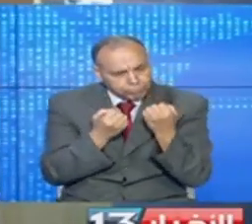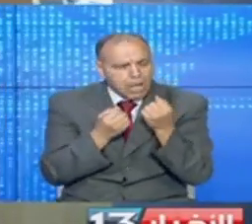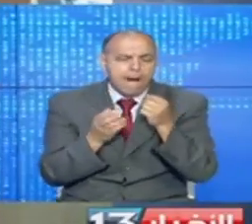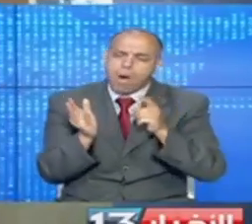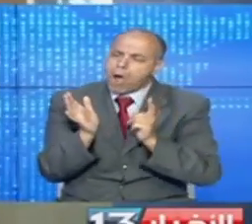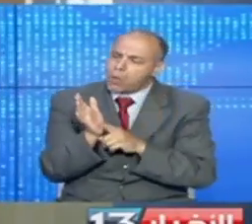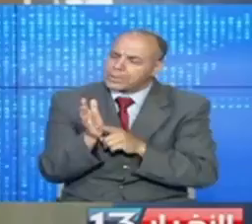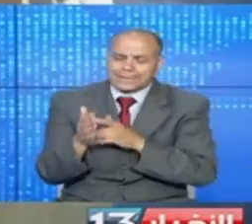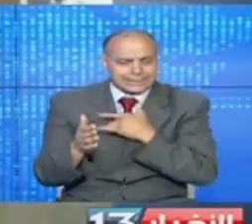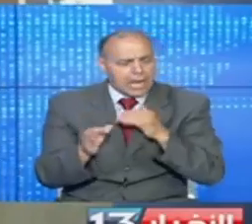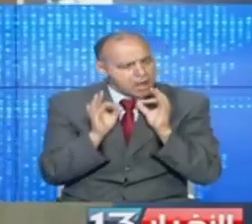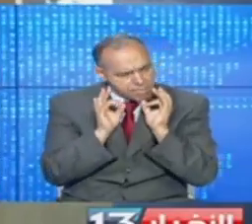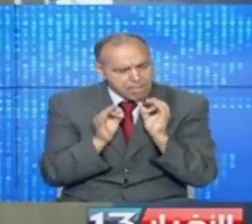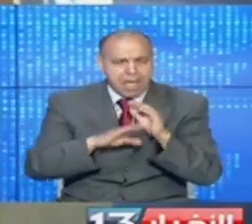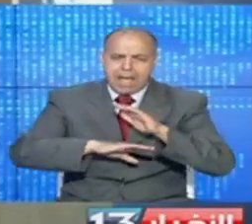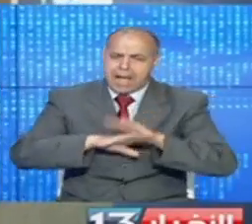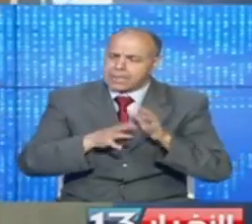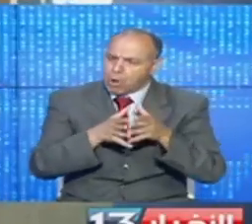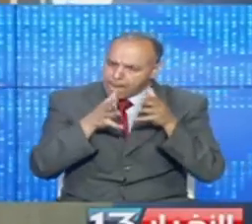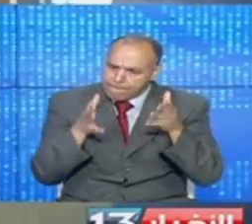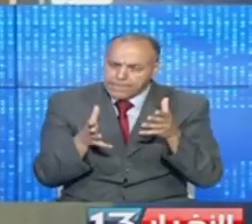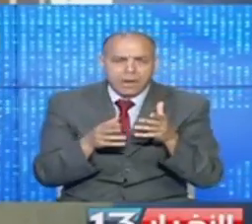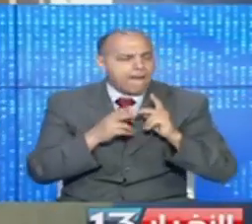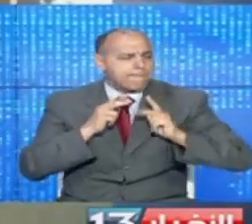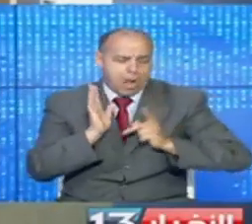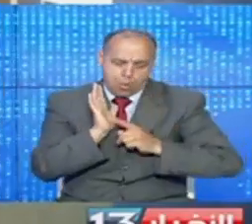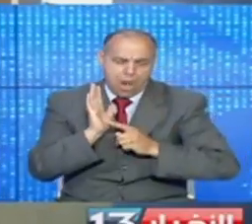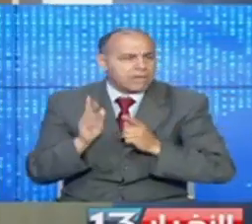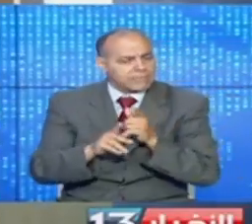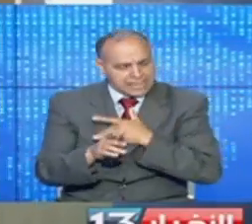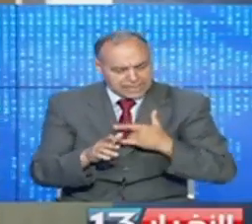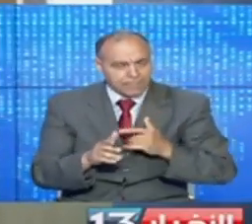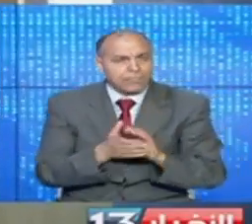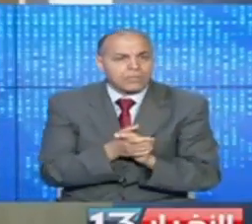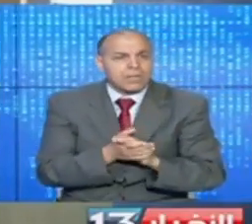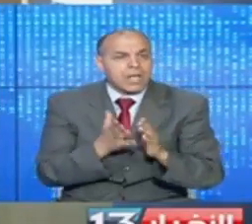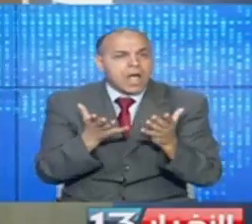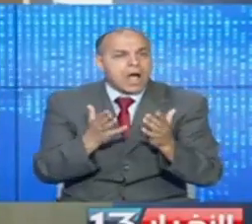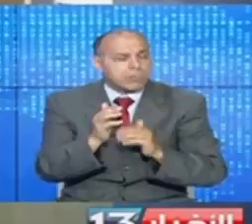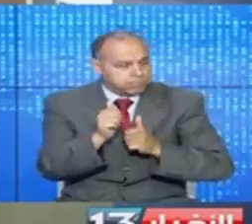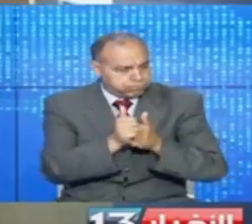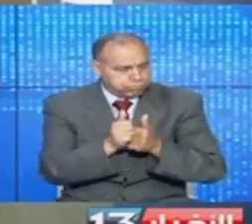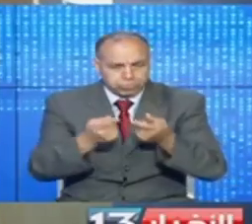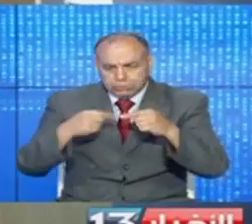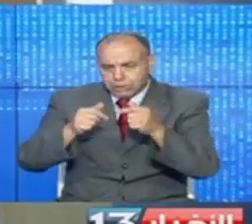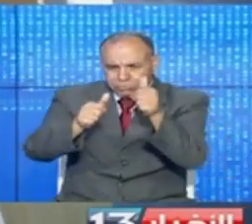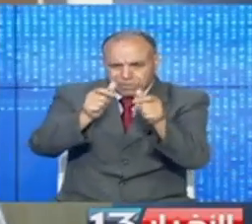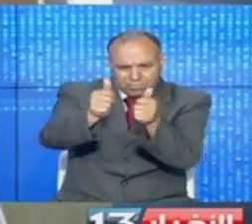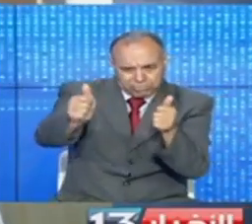البروتوكول الصحي، فما احترام كبير للبروتوكول من ناحية التباعد الاجتماعي، من